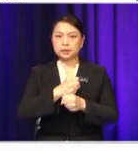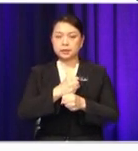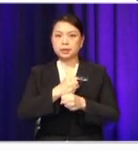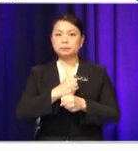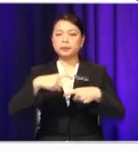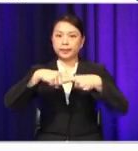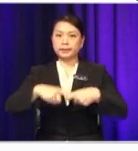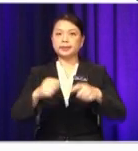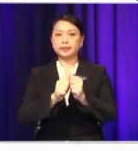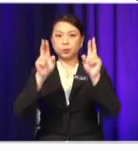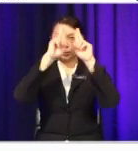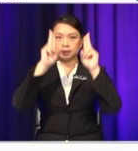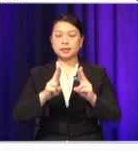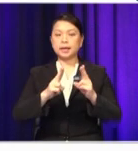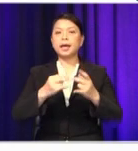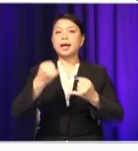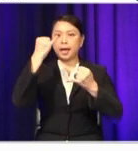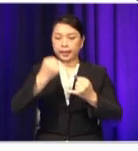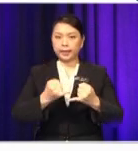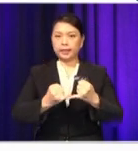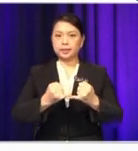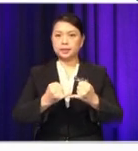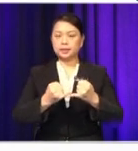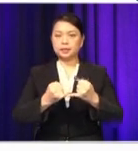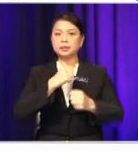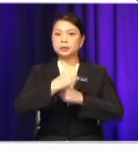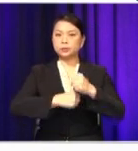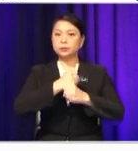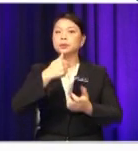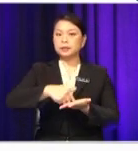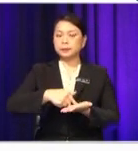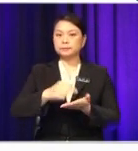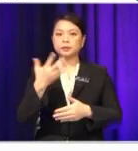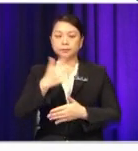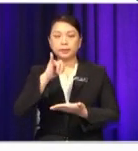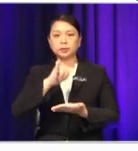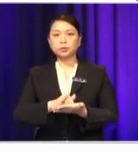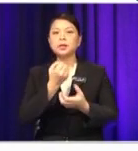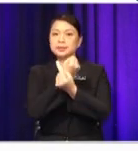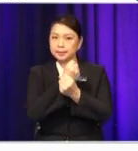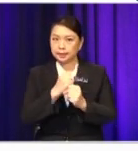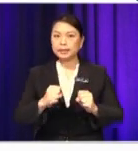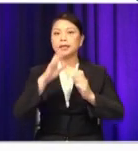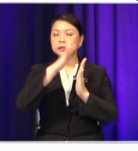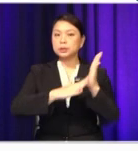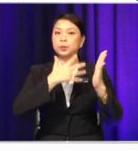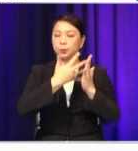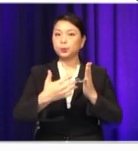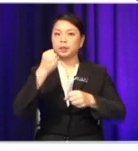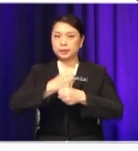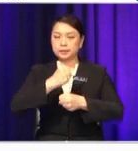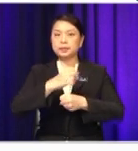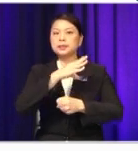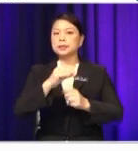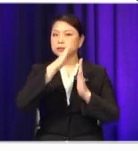ini untuk dilaksanakan di peringkat sekolah, peringkat JPN dan sebagainya. Yang keempat, menyedia jadual kerja dan jadual waktu ujian.